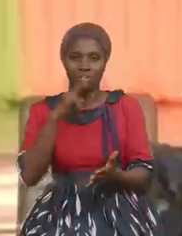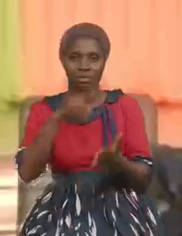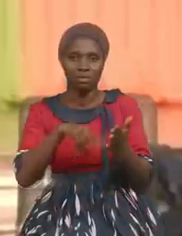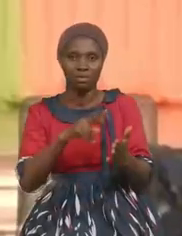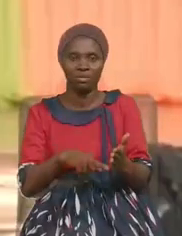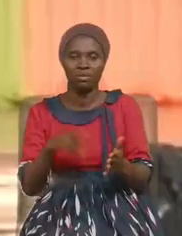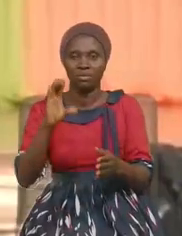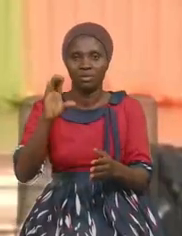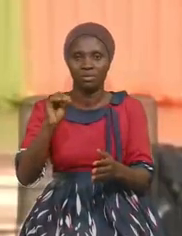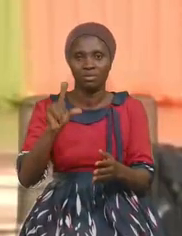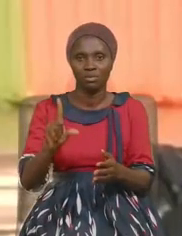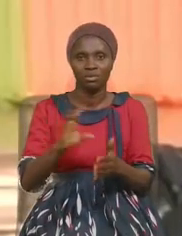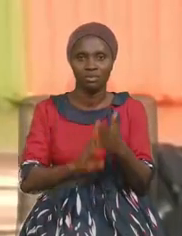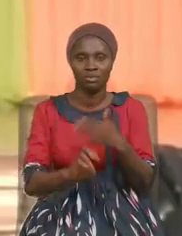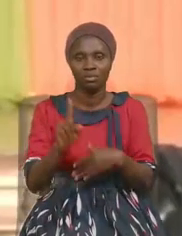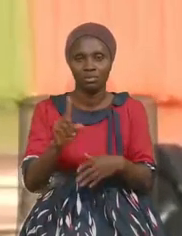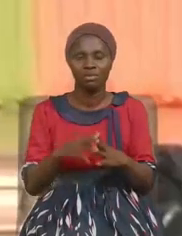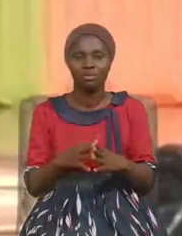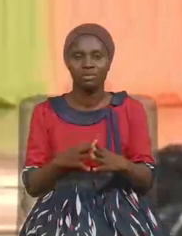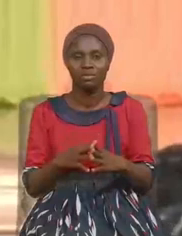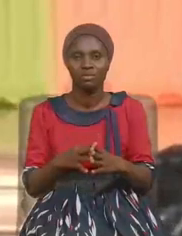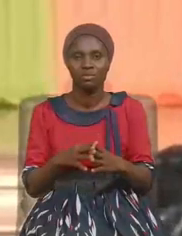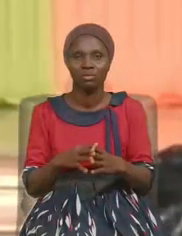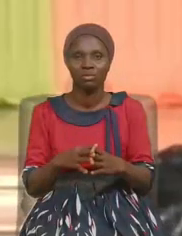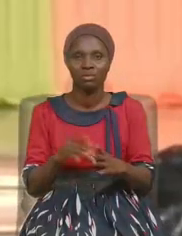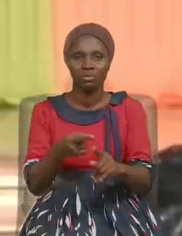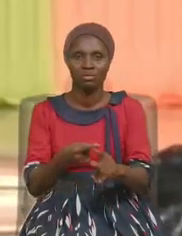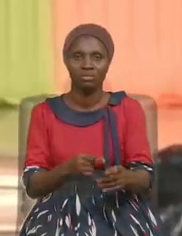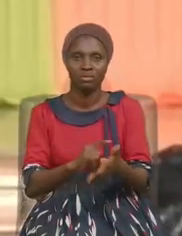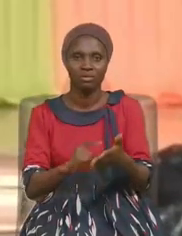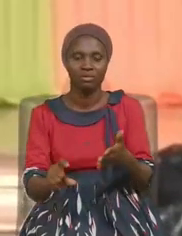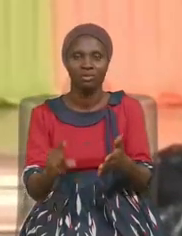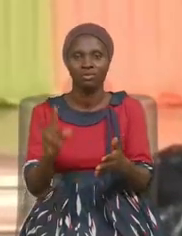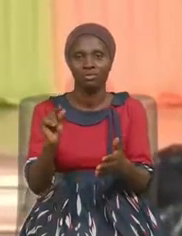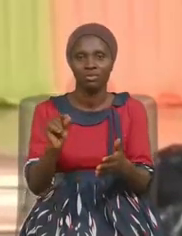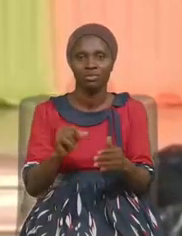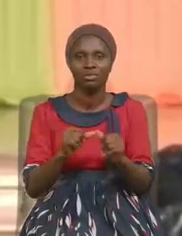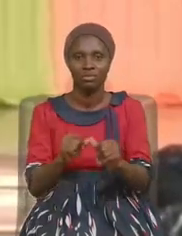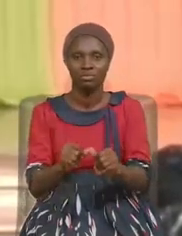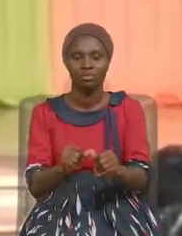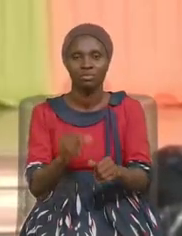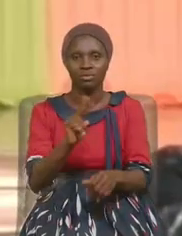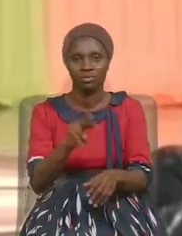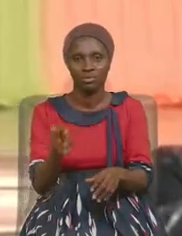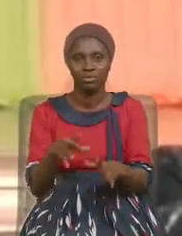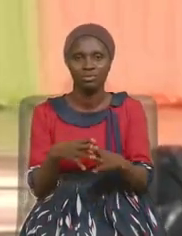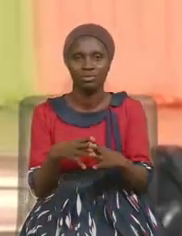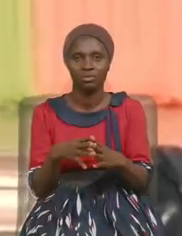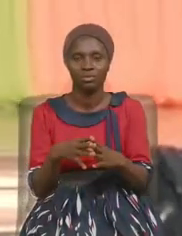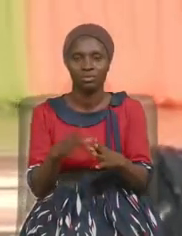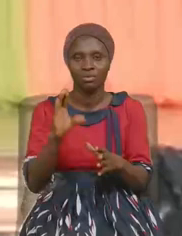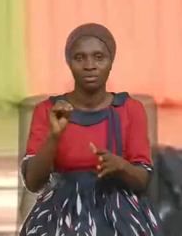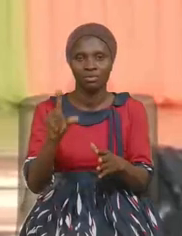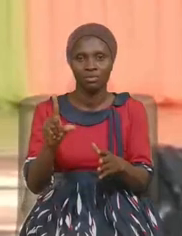Colossiens au chapitre 1 et je vous lis à partir du verset 20 à 22. Colossiens chapitre